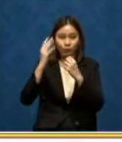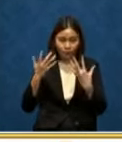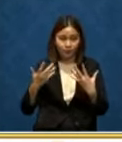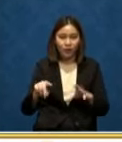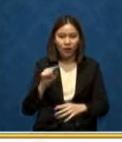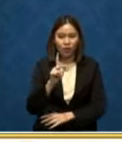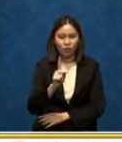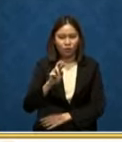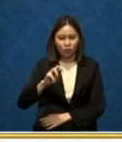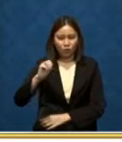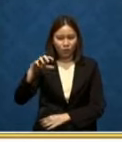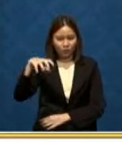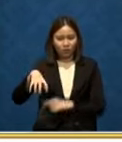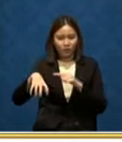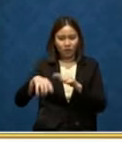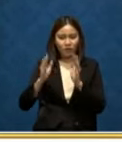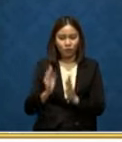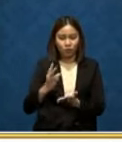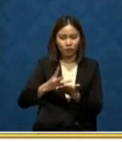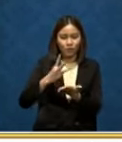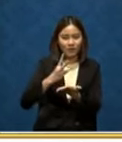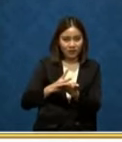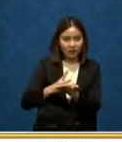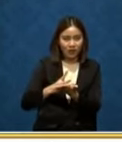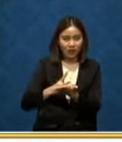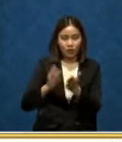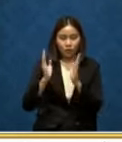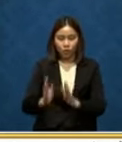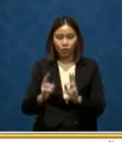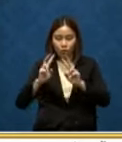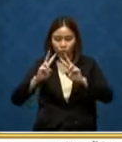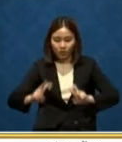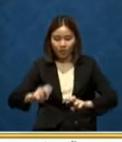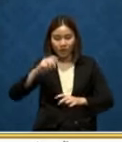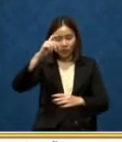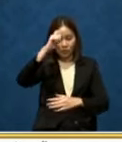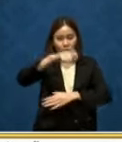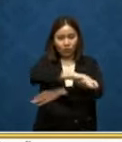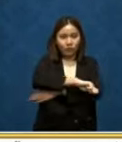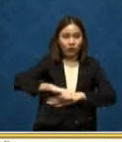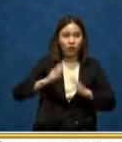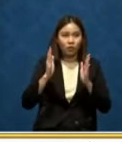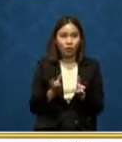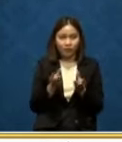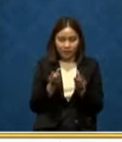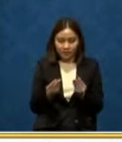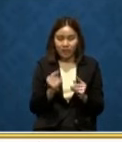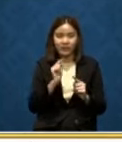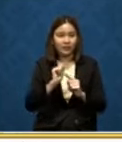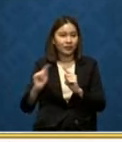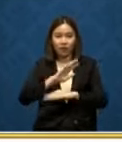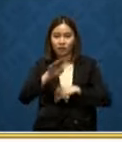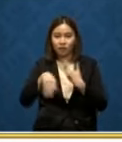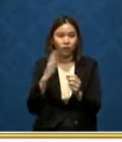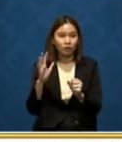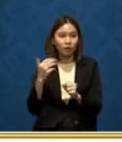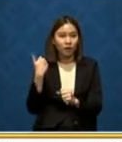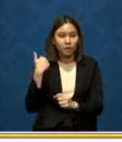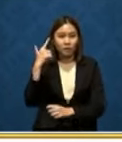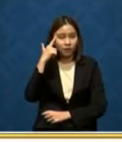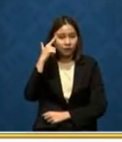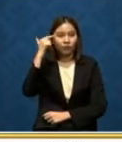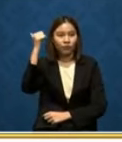กรมที่อุดมไปด้วยนักวิชาการนักวิจัยวิศวกรนักธรณีวิทยาเรียกว่ามีนัก